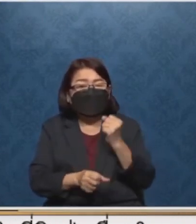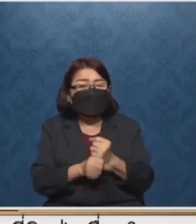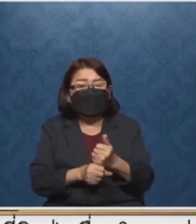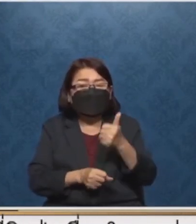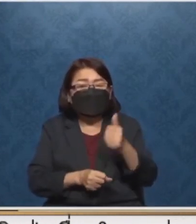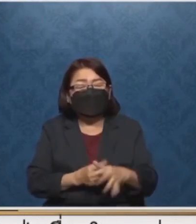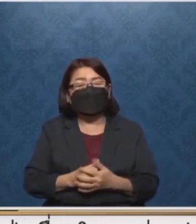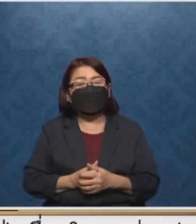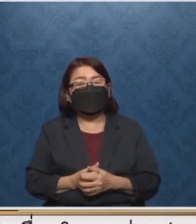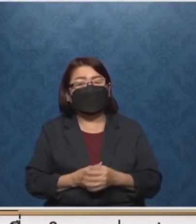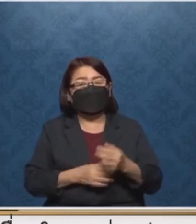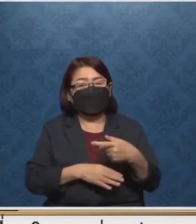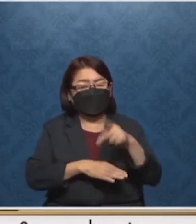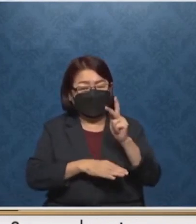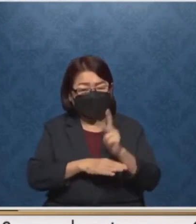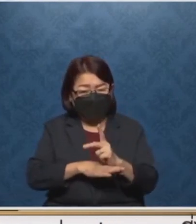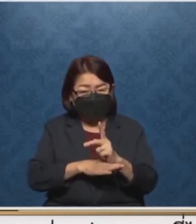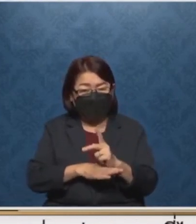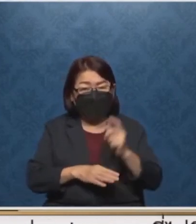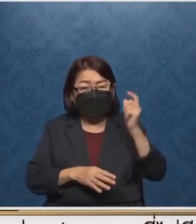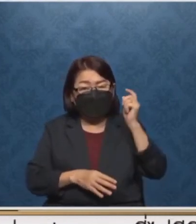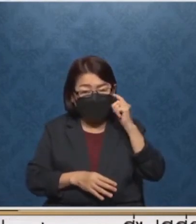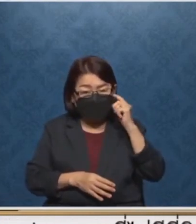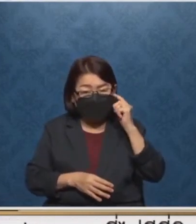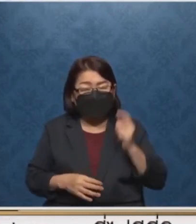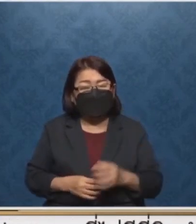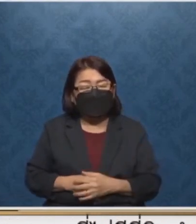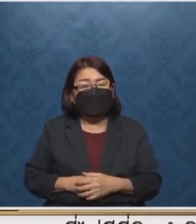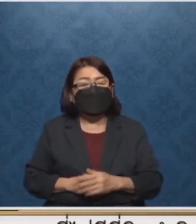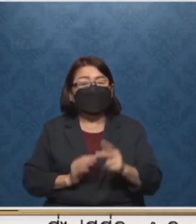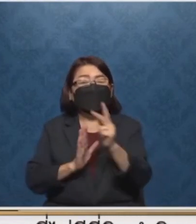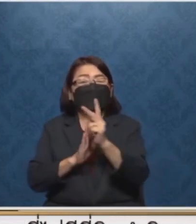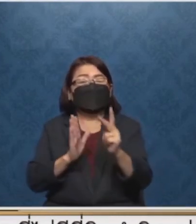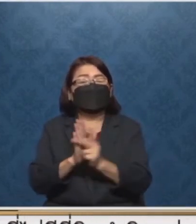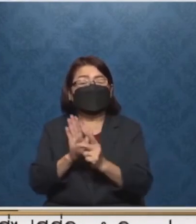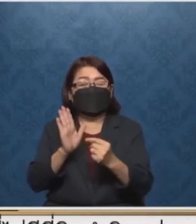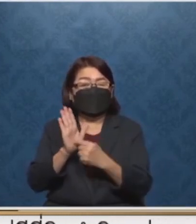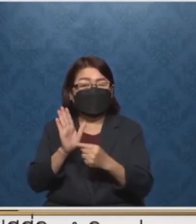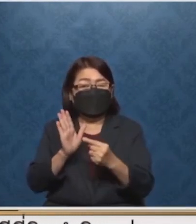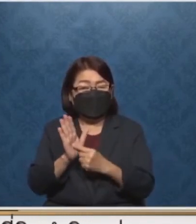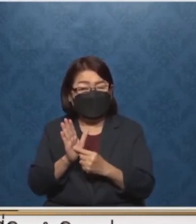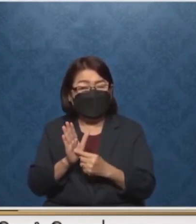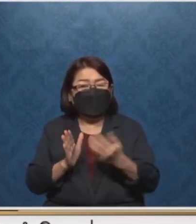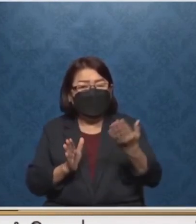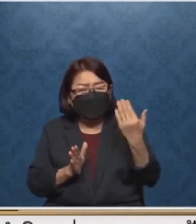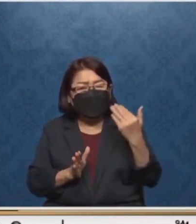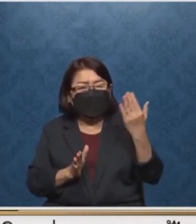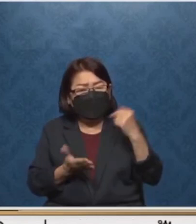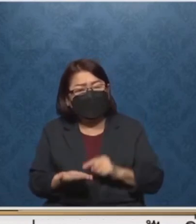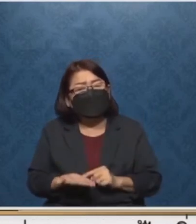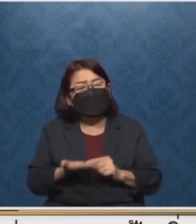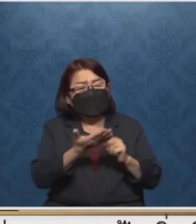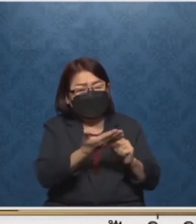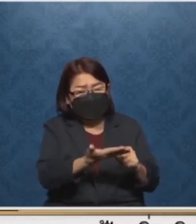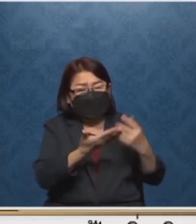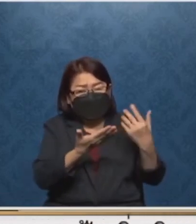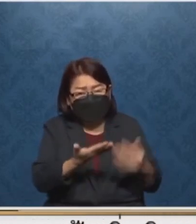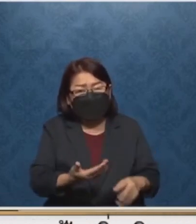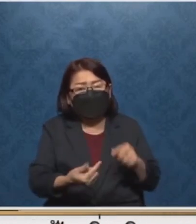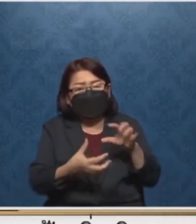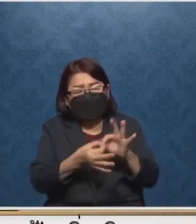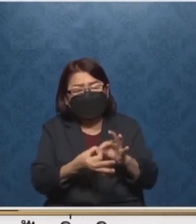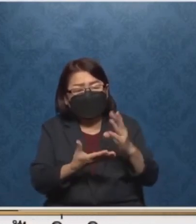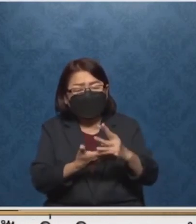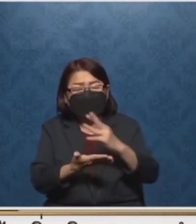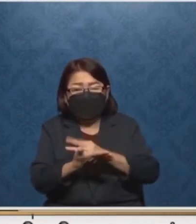ท่านประธานคะท่านประธานทราบไหมคะว่ากฎหมายฉบับนี้ได้เคยเข้ามาพิจารณาวาระหนึ่งในสภา